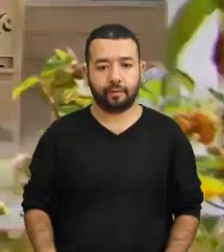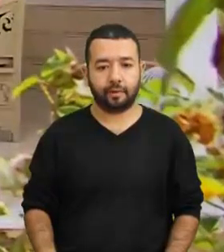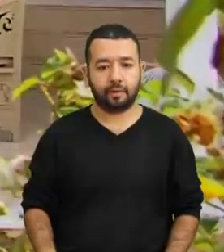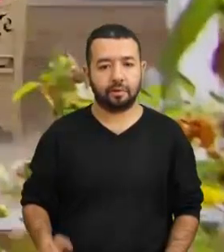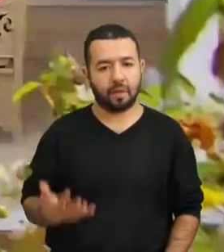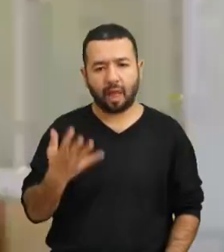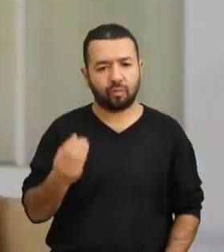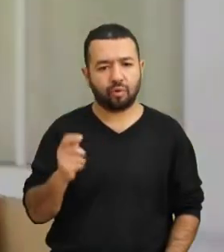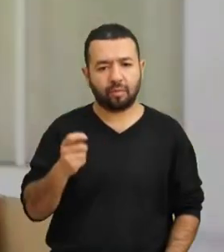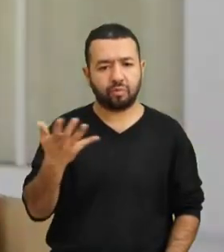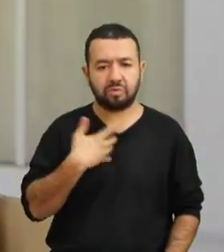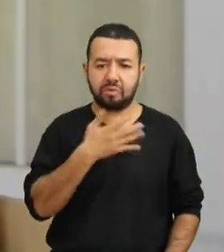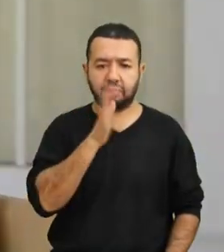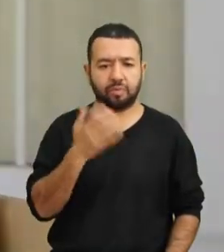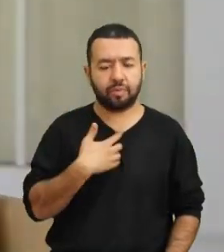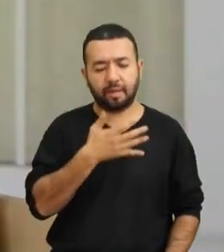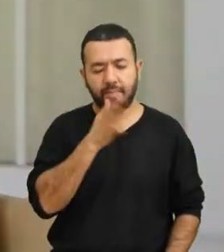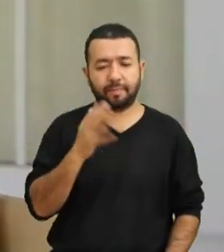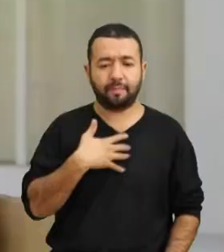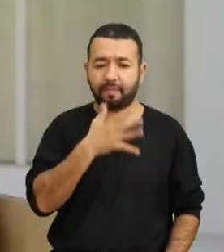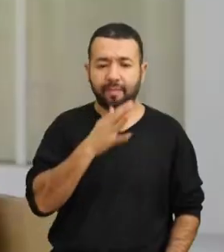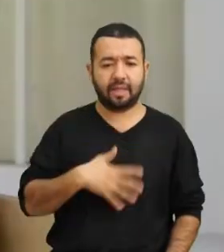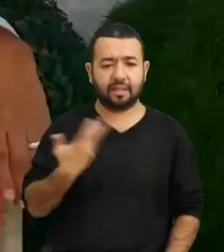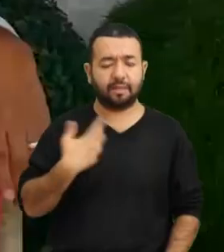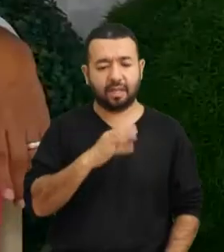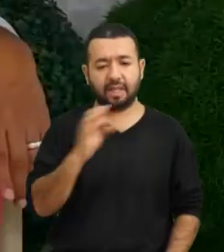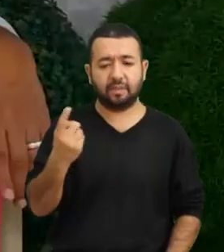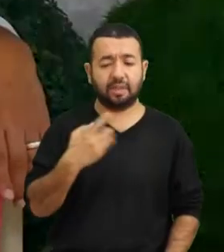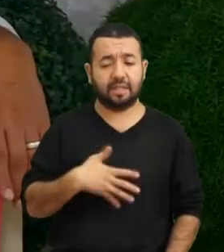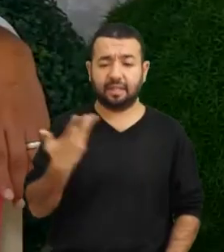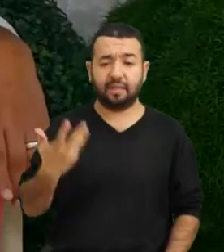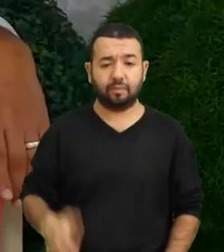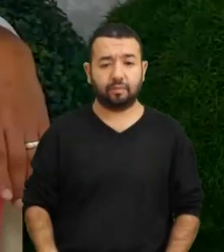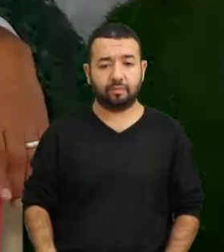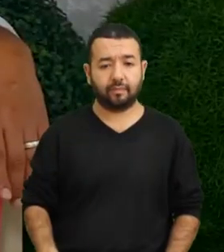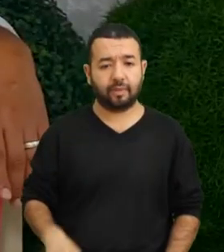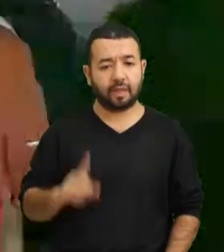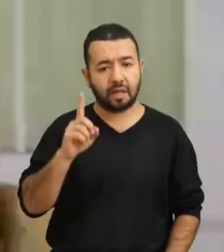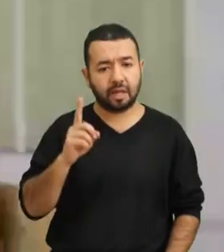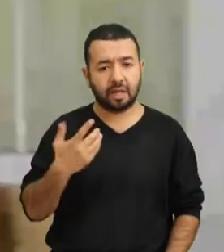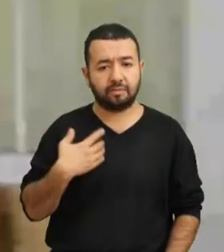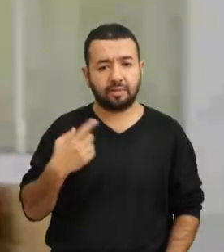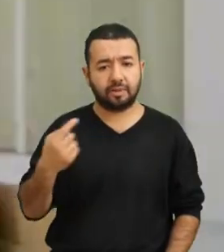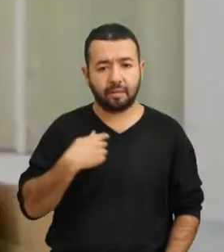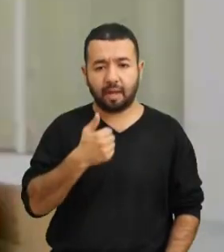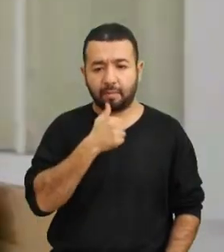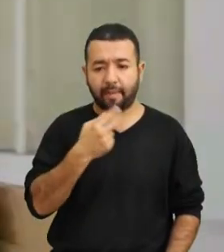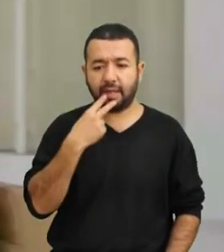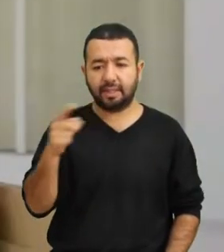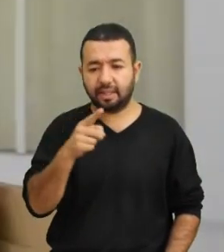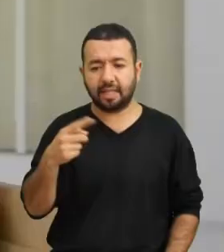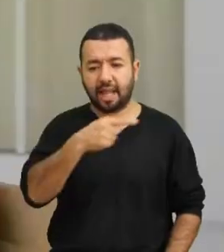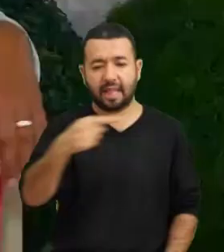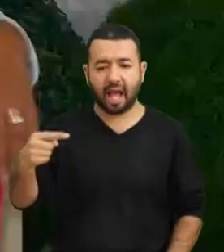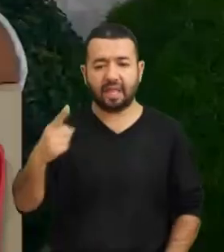Ne yapar bu Serpil? Bilmiyorum. Bilmek de istemiyorum. Hiçbir şey istemiyorum. Allah'ım yani... Baba kız negatif